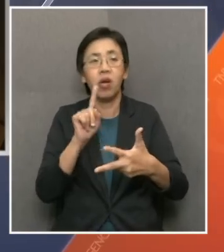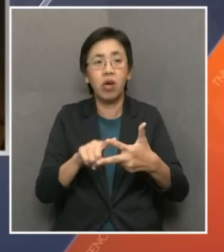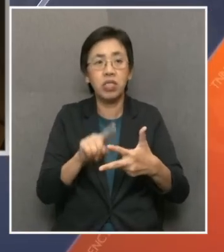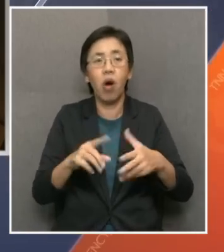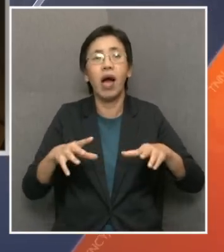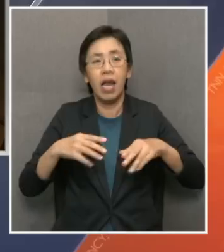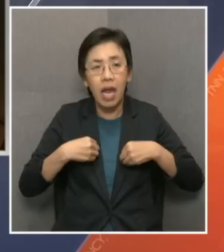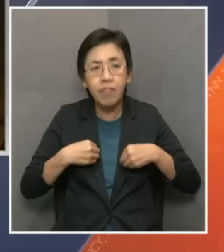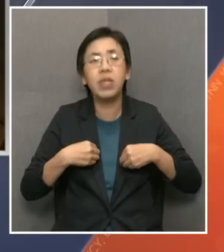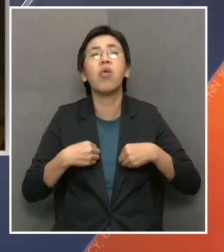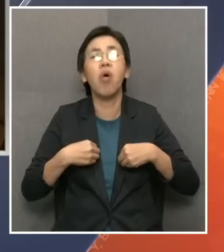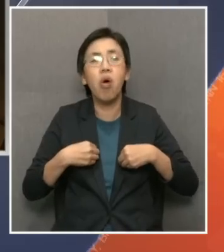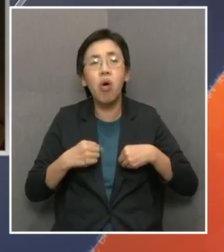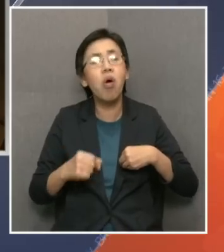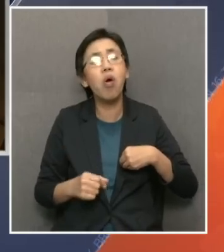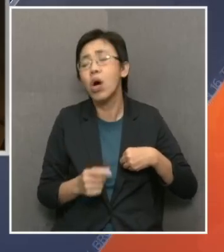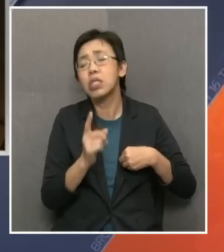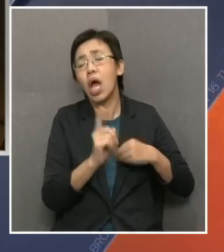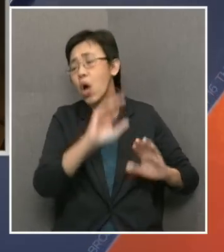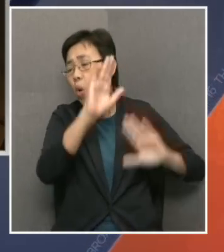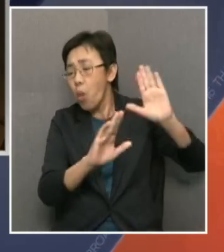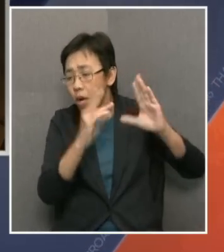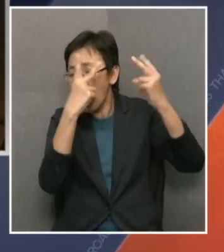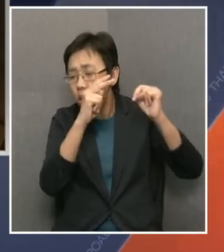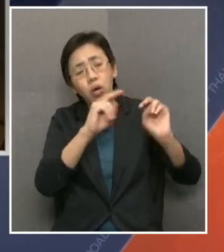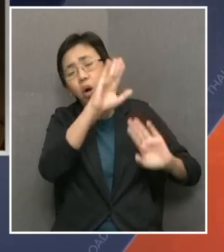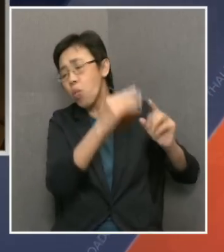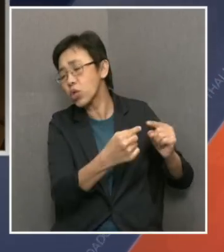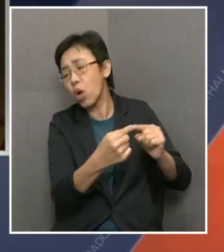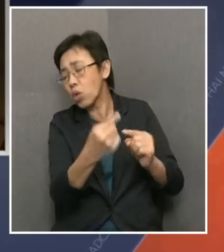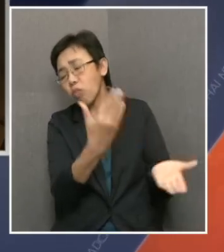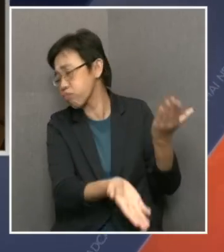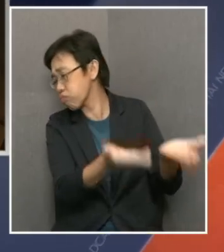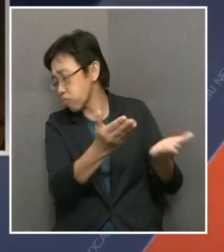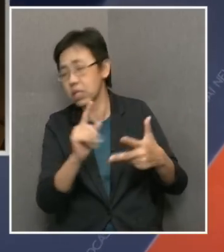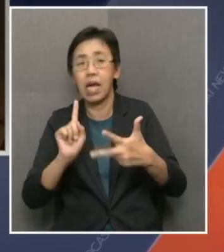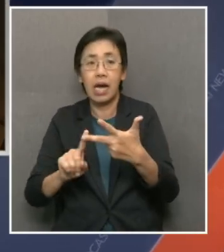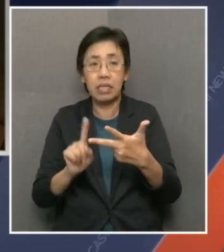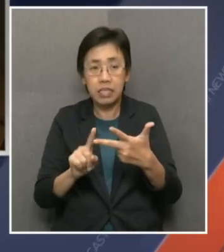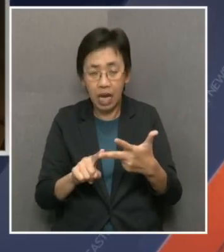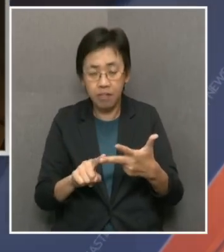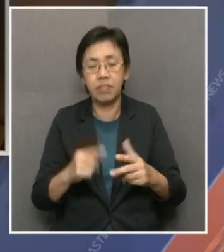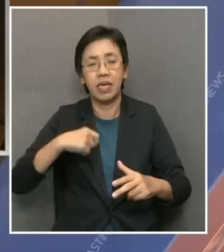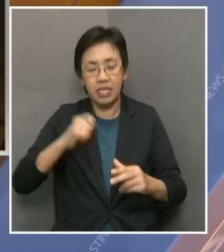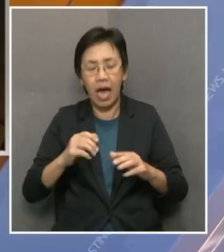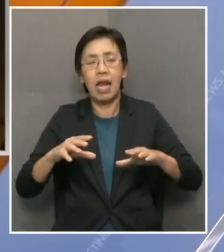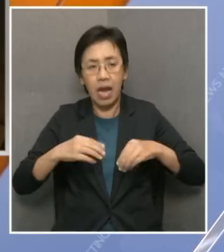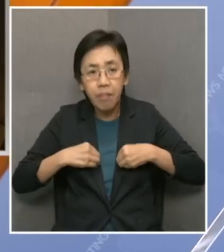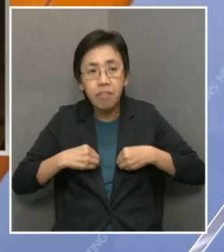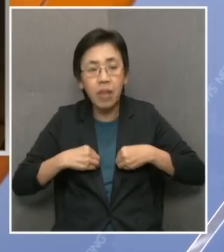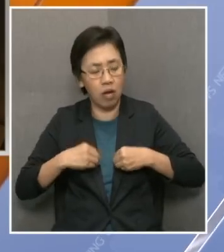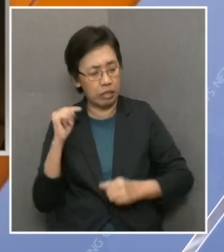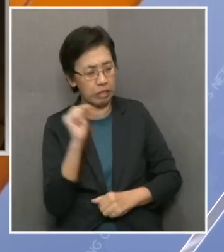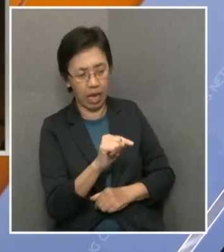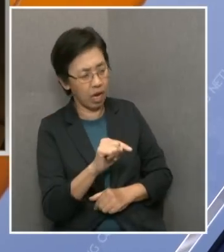รับคำร้องแต่ไม่มีคำสั่งให้ชะลอการโหวตนายก3ศาลรับคำร้องและมีคำสั่ง